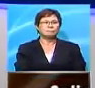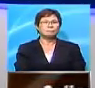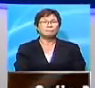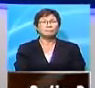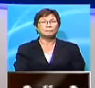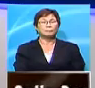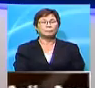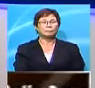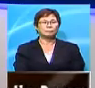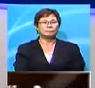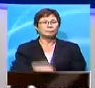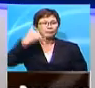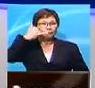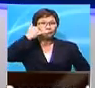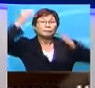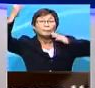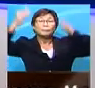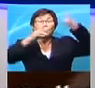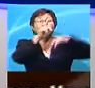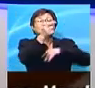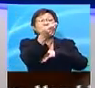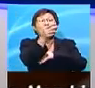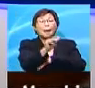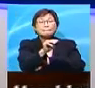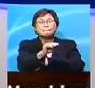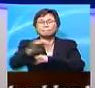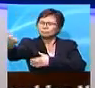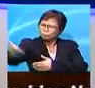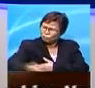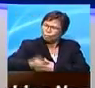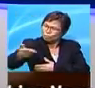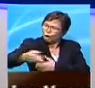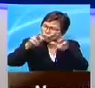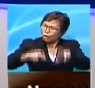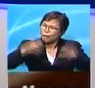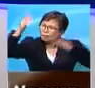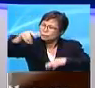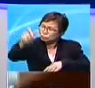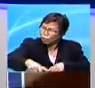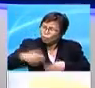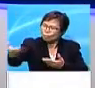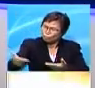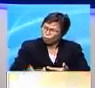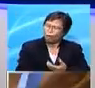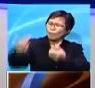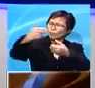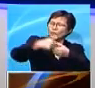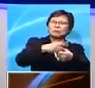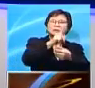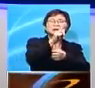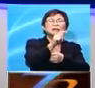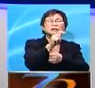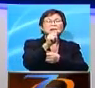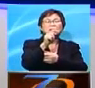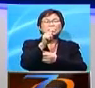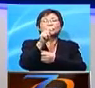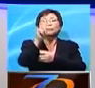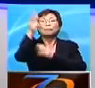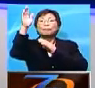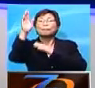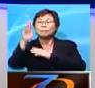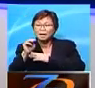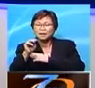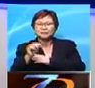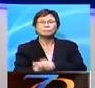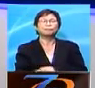RTM telekom Malaysia berhad TM mempelawa rakyat Malaysia untuk menyertai projek tifin Malaysia sebagai sukarelawan